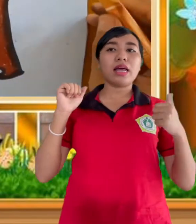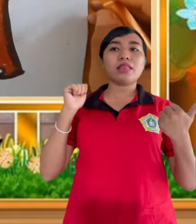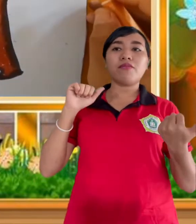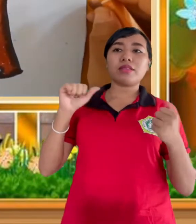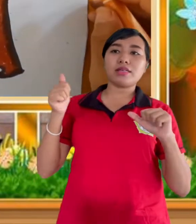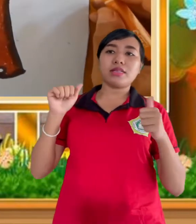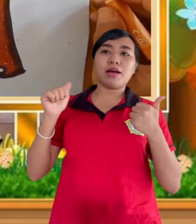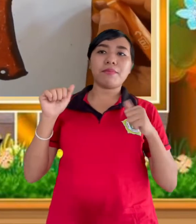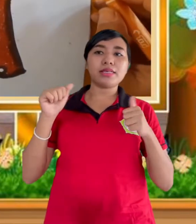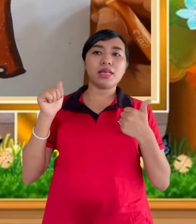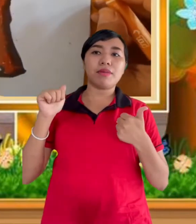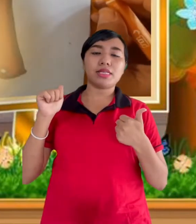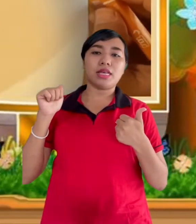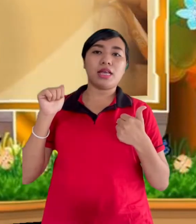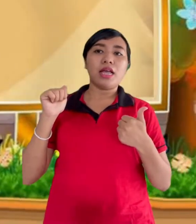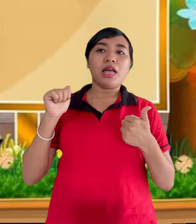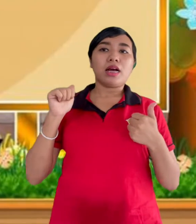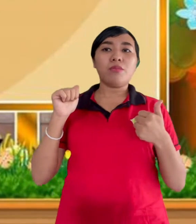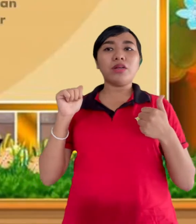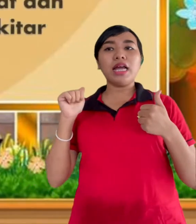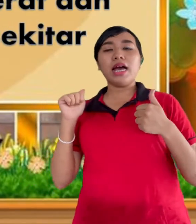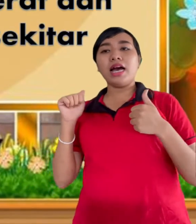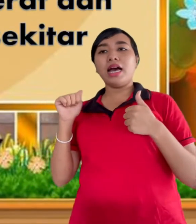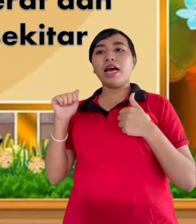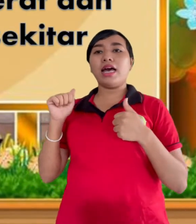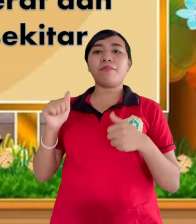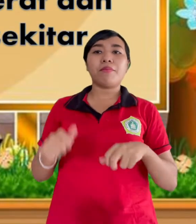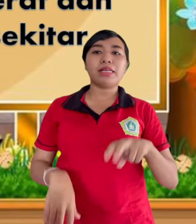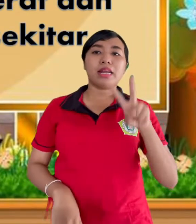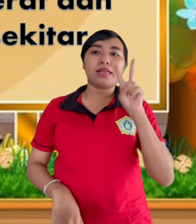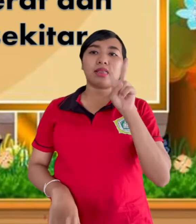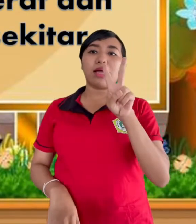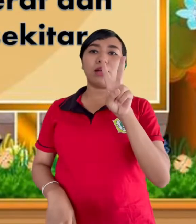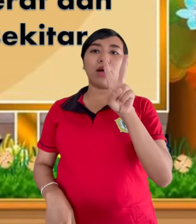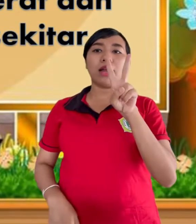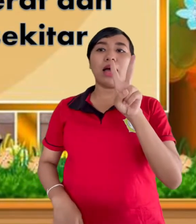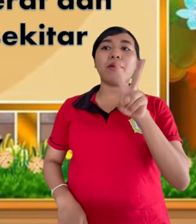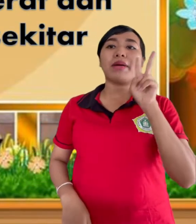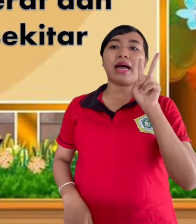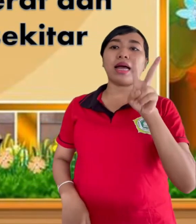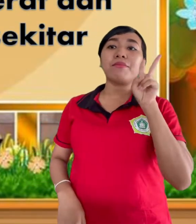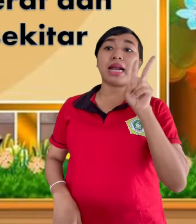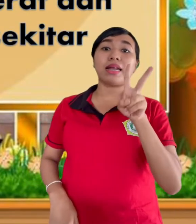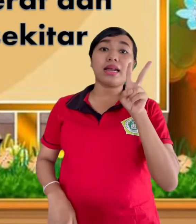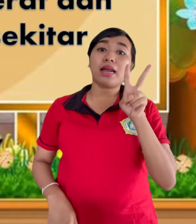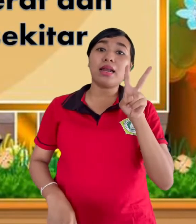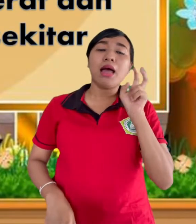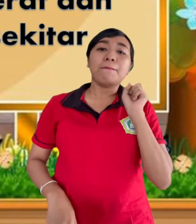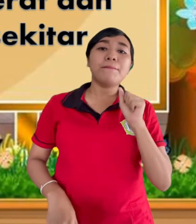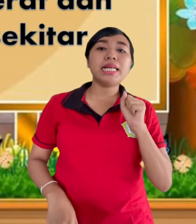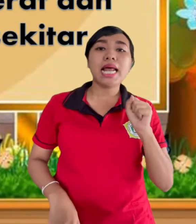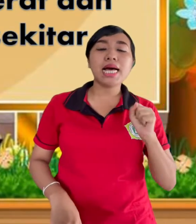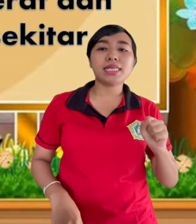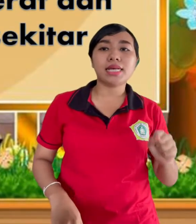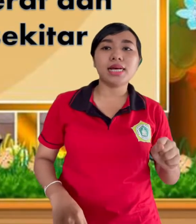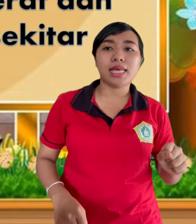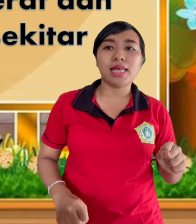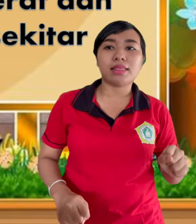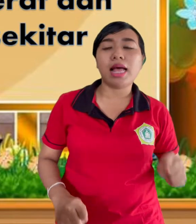dengan kreativitasnya masing-masing. Kemudian pembelajaran kita yang kedua adalah membedakan berat dan ringan